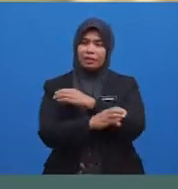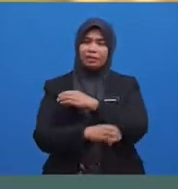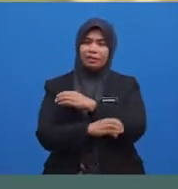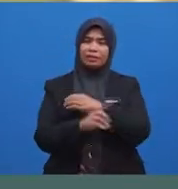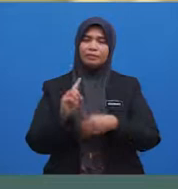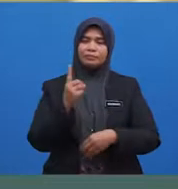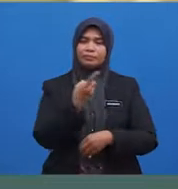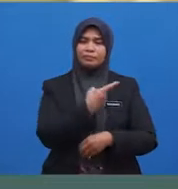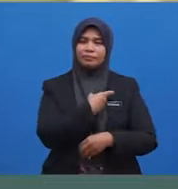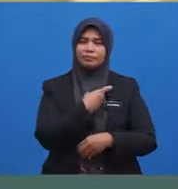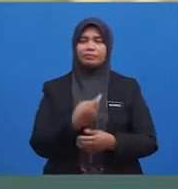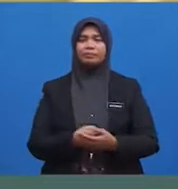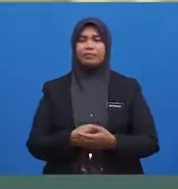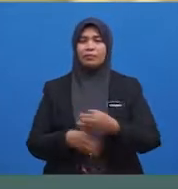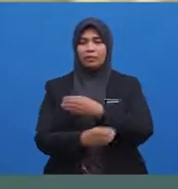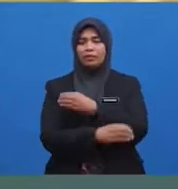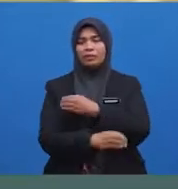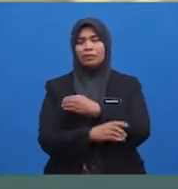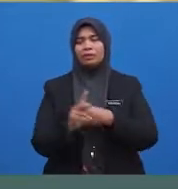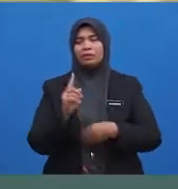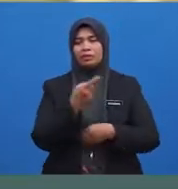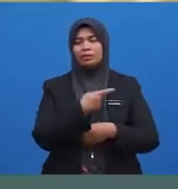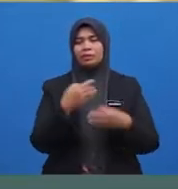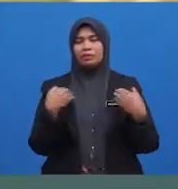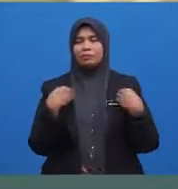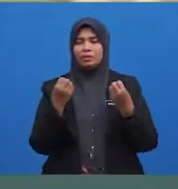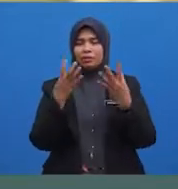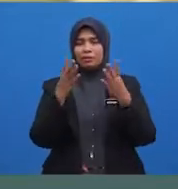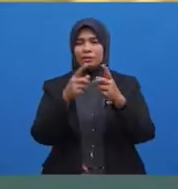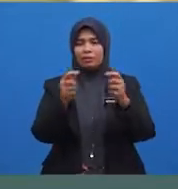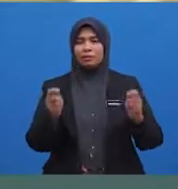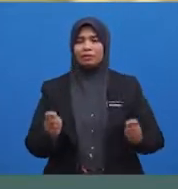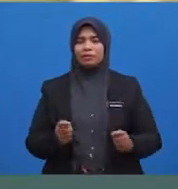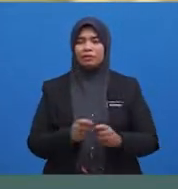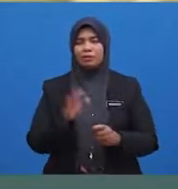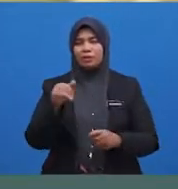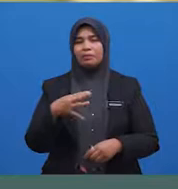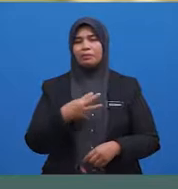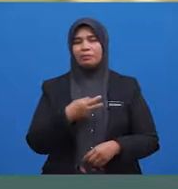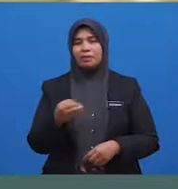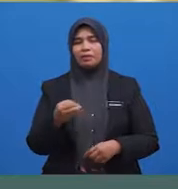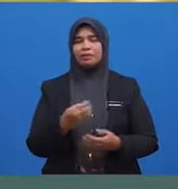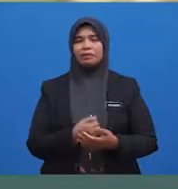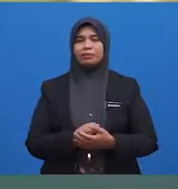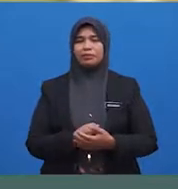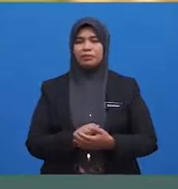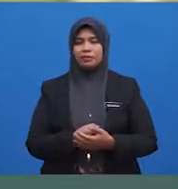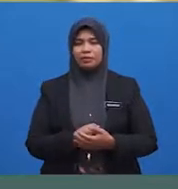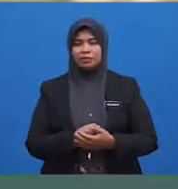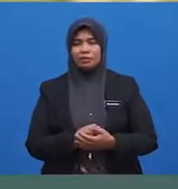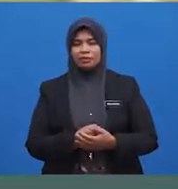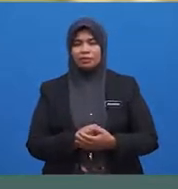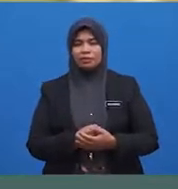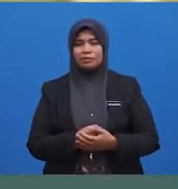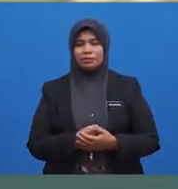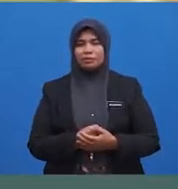hebatnya dengan kepelbagaian tarikan pelancongan sama ada bagi menikmati pelancongan ekologi mahupun